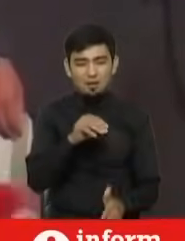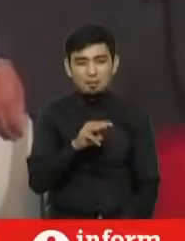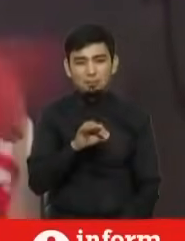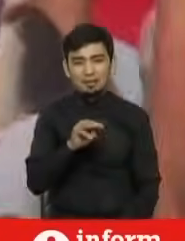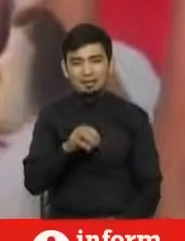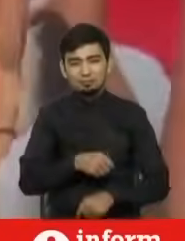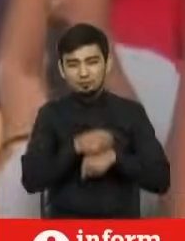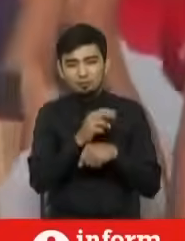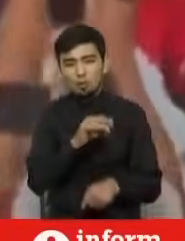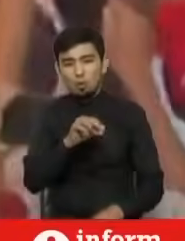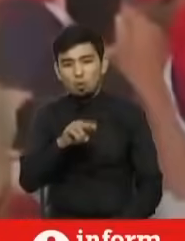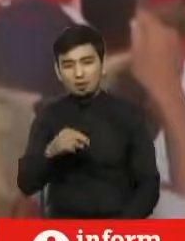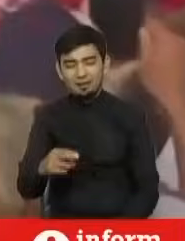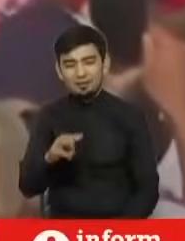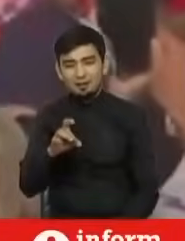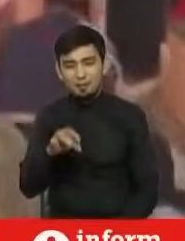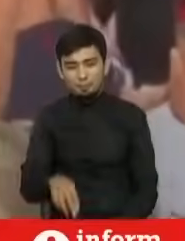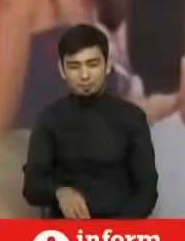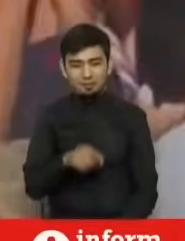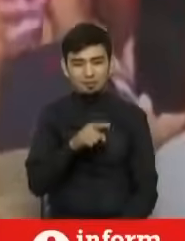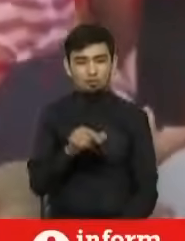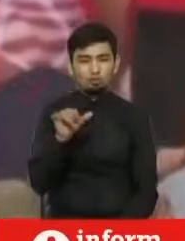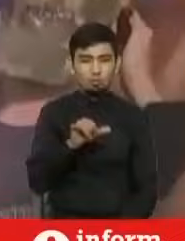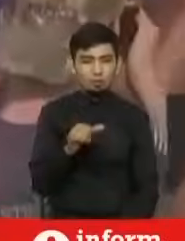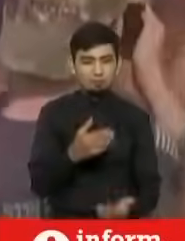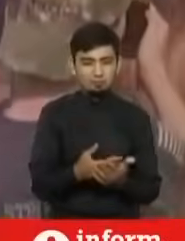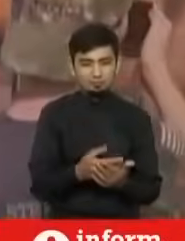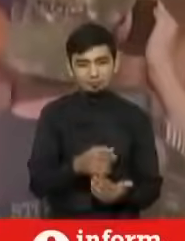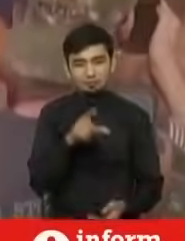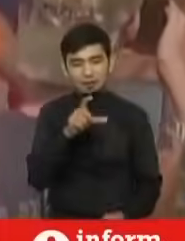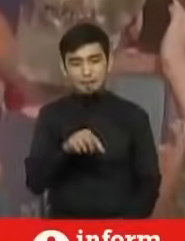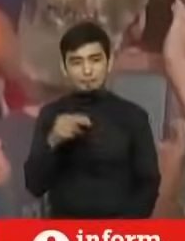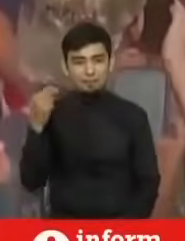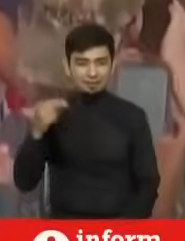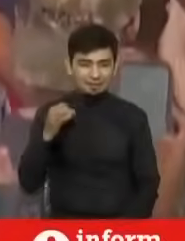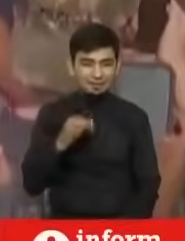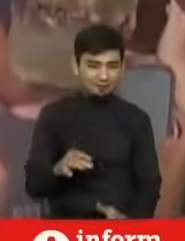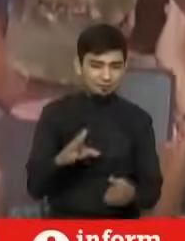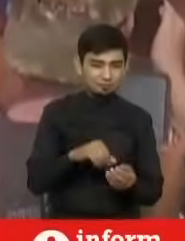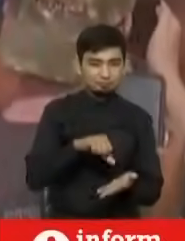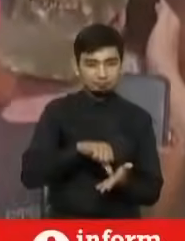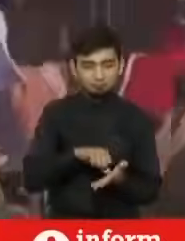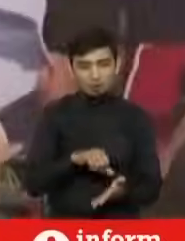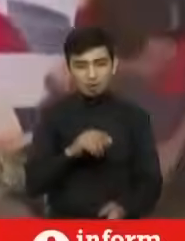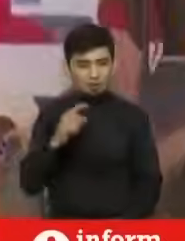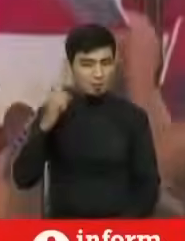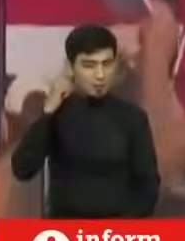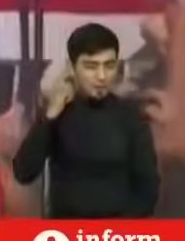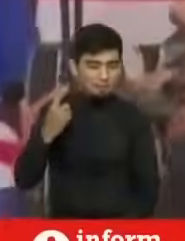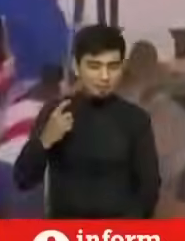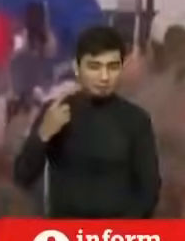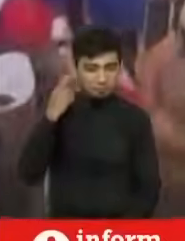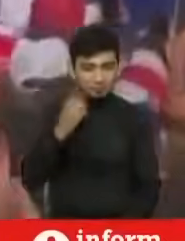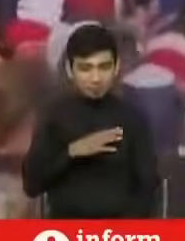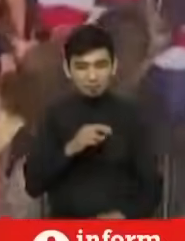дональда трампа в пенсильвании прозвучали в субботу кандидату в президенты это стоило фрагмента уха на кадрах